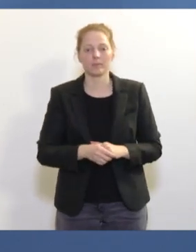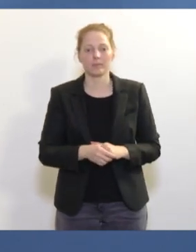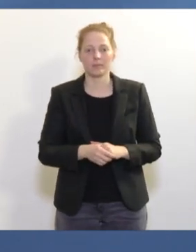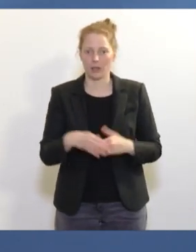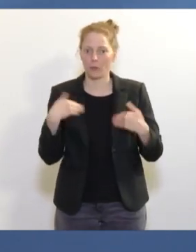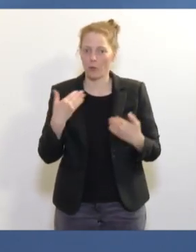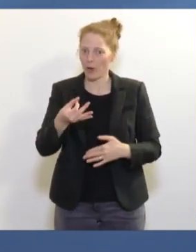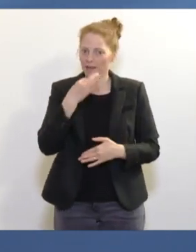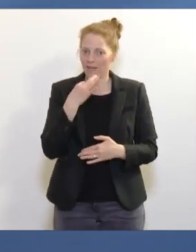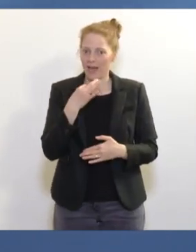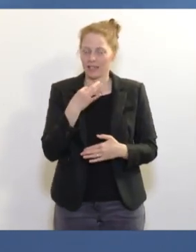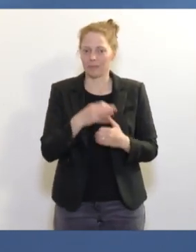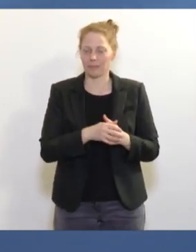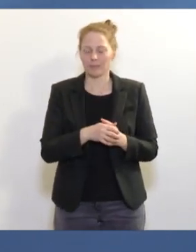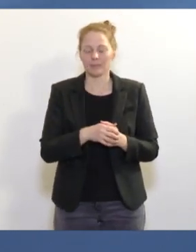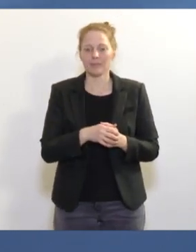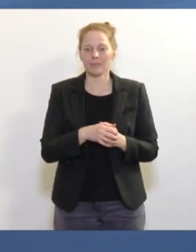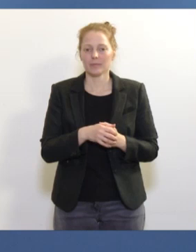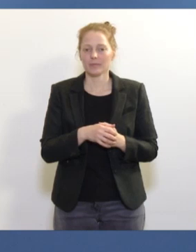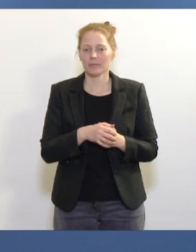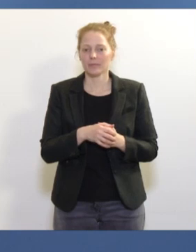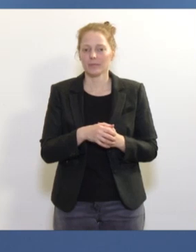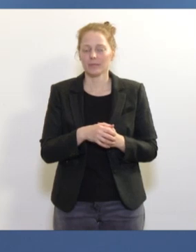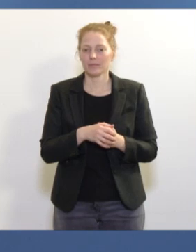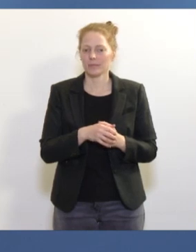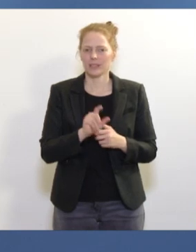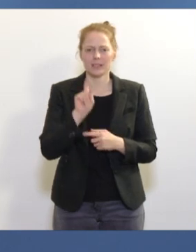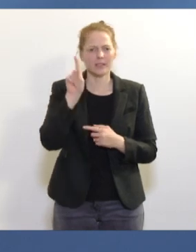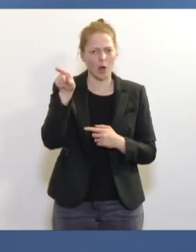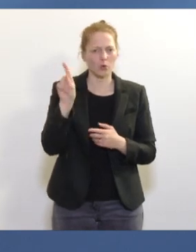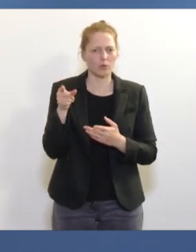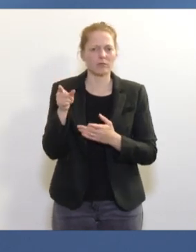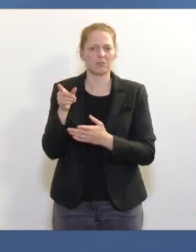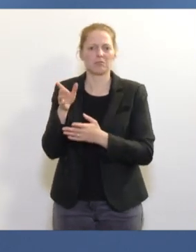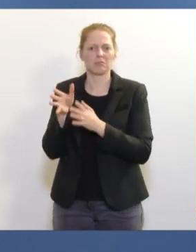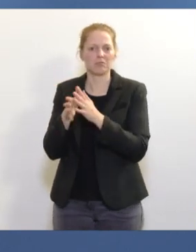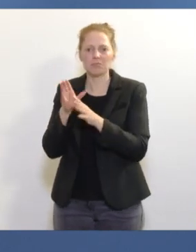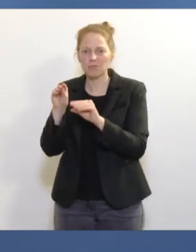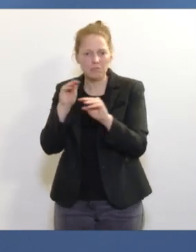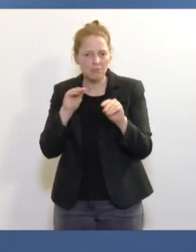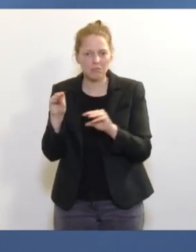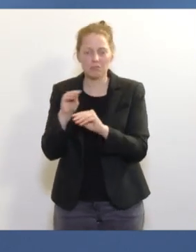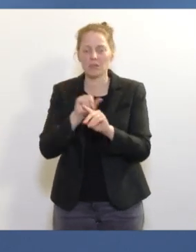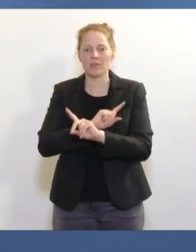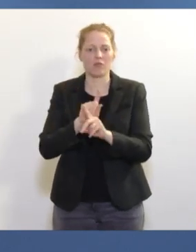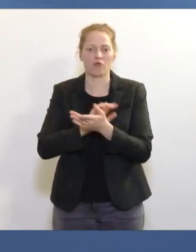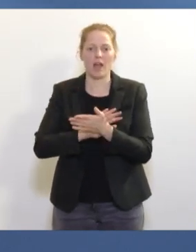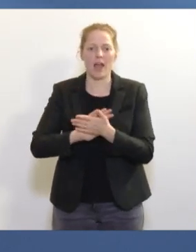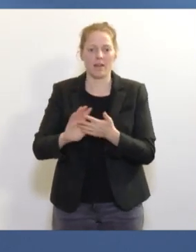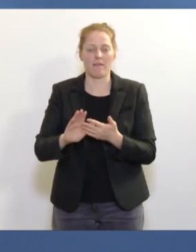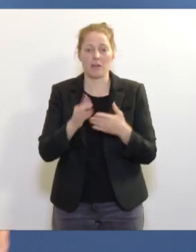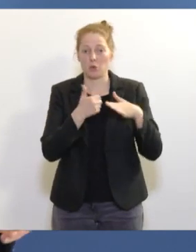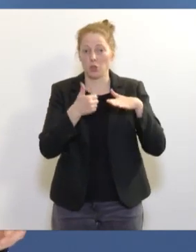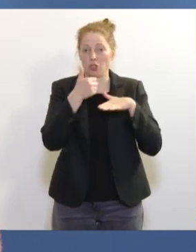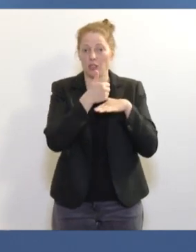zu suchen. Am Gegenteil, wie das mal da draußen erzählt ging, ist es nicht so einfach, dass ein Patron,